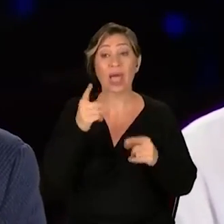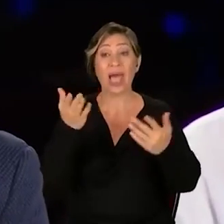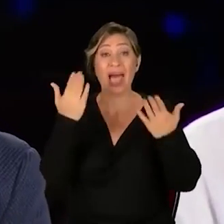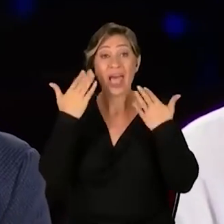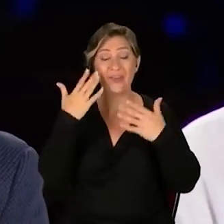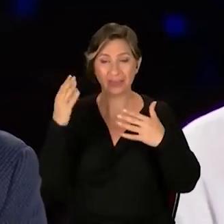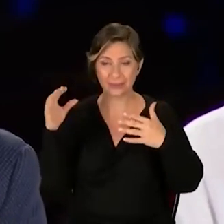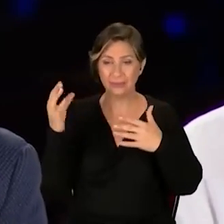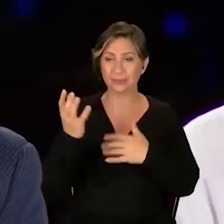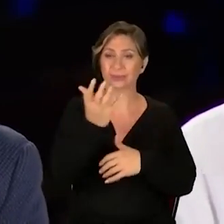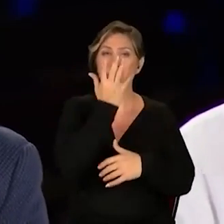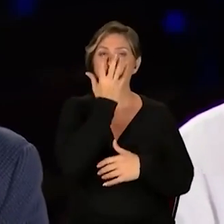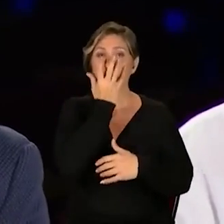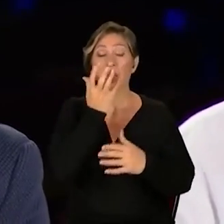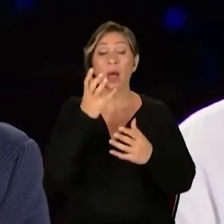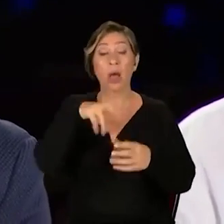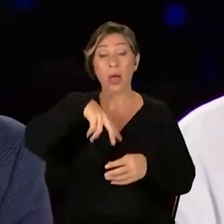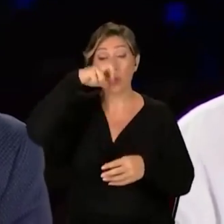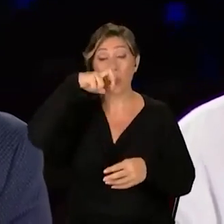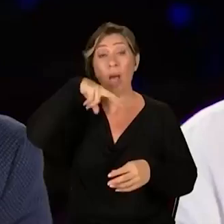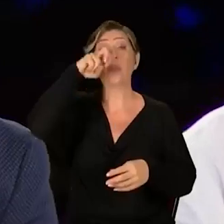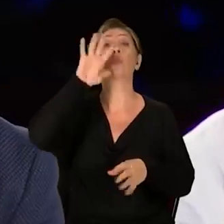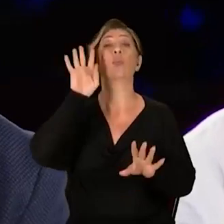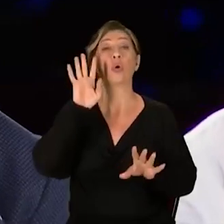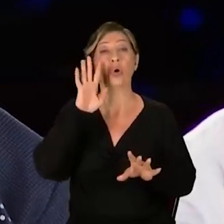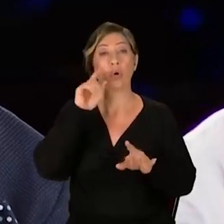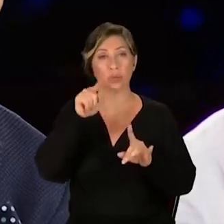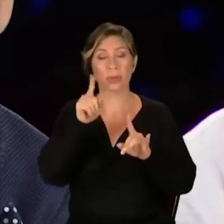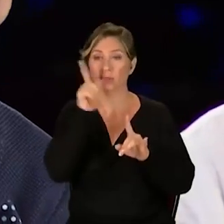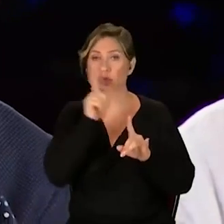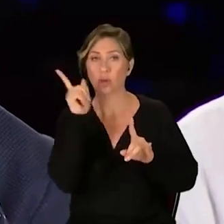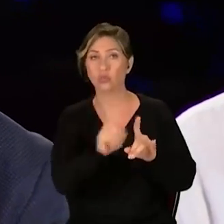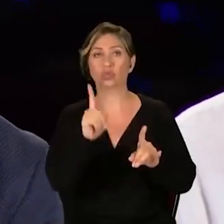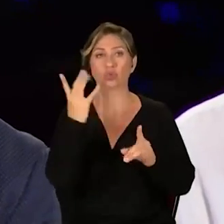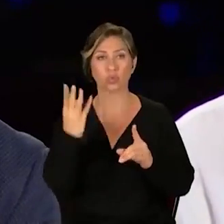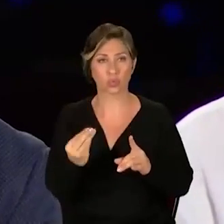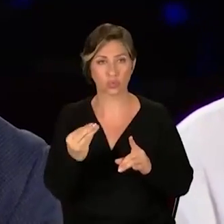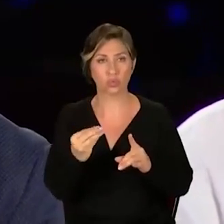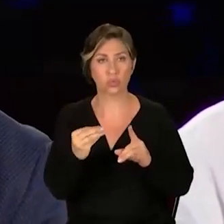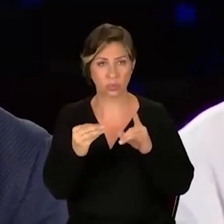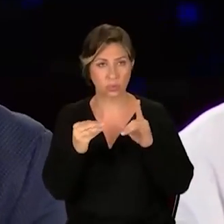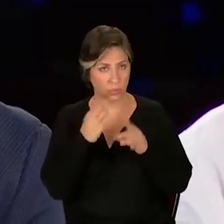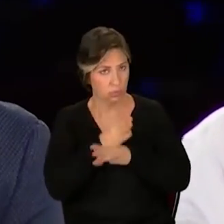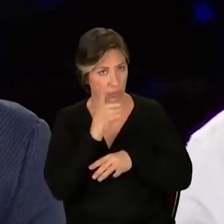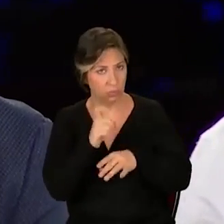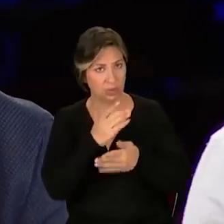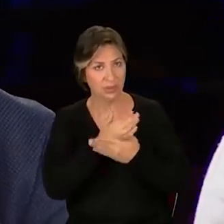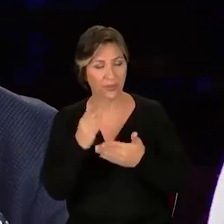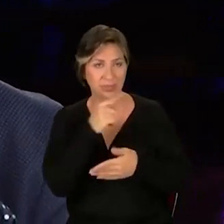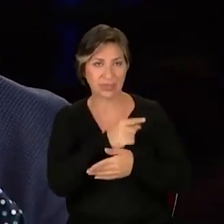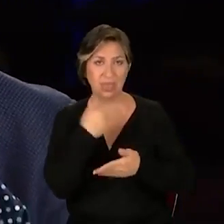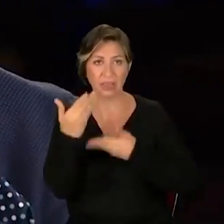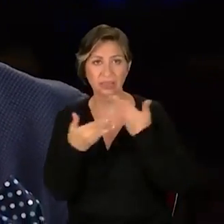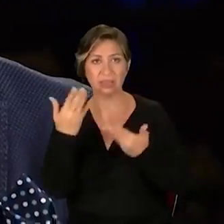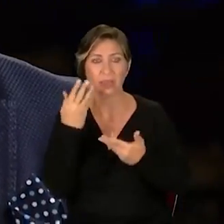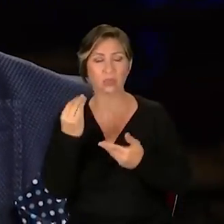oksijen takıldığında onu vücut alabiliyor mu diye bakarız. O zaman zaten satürasyon %100'e çıkar bir yandan. Yani o alınır. Devamını aslında sen de